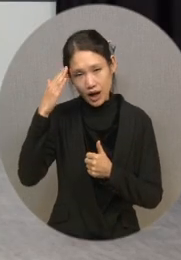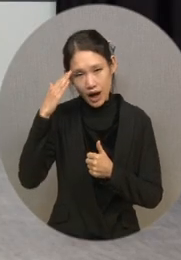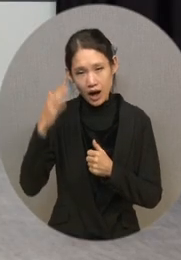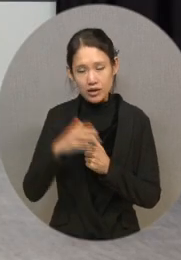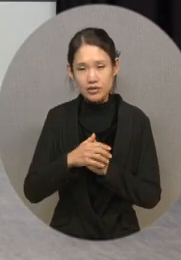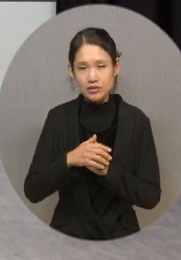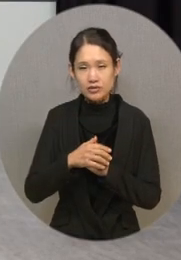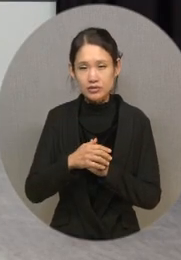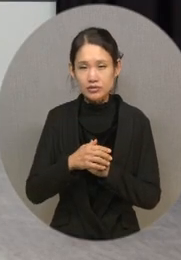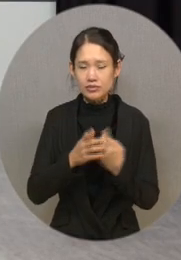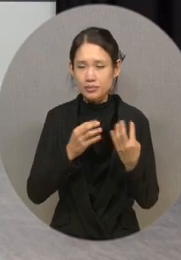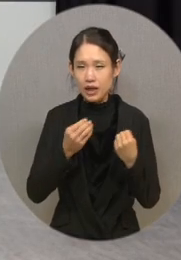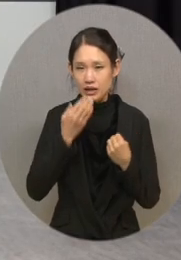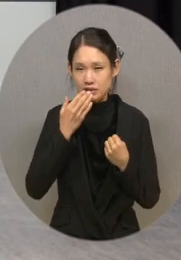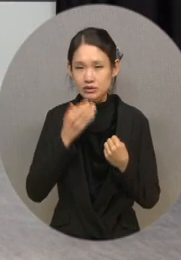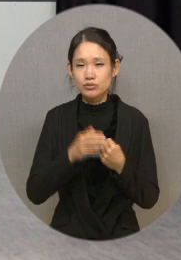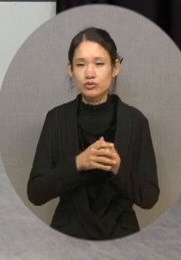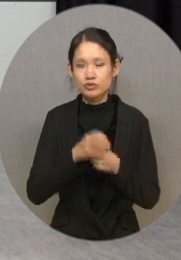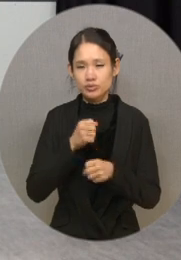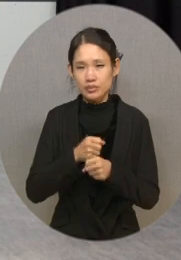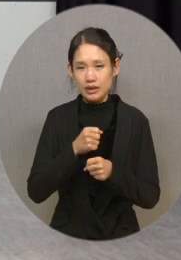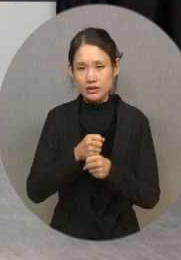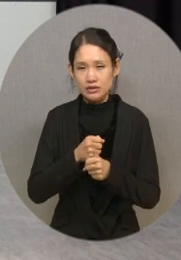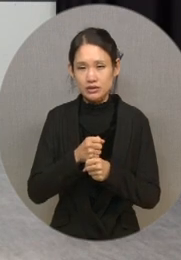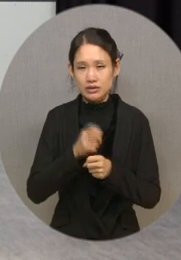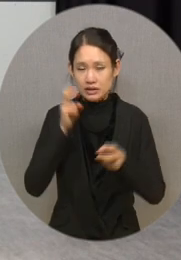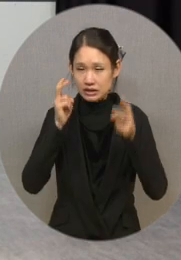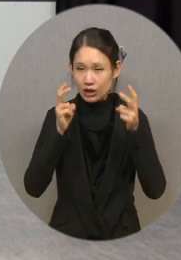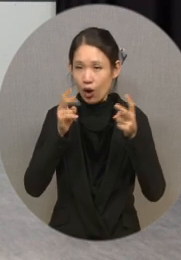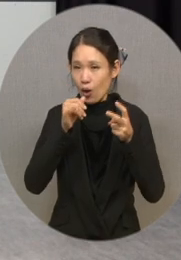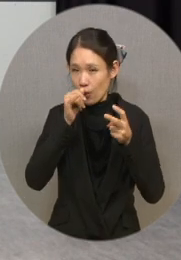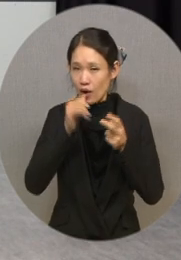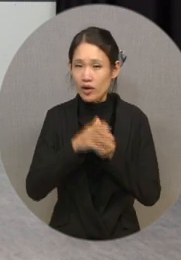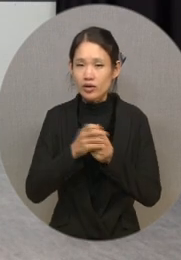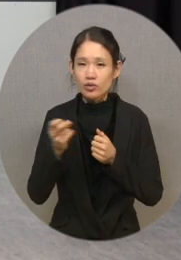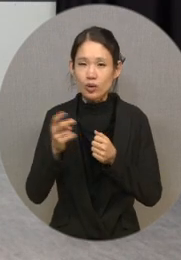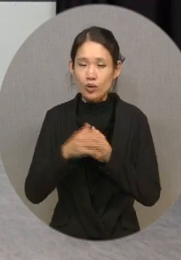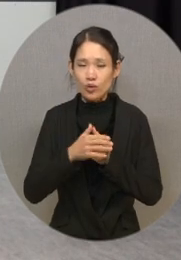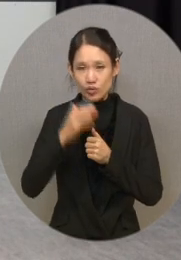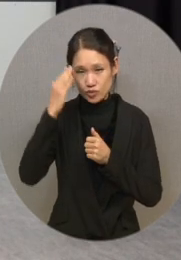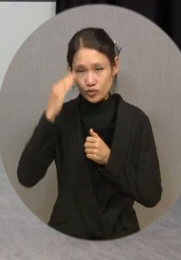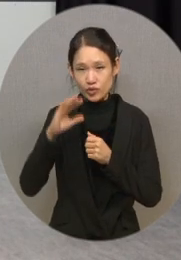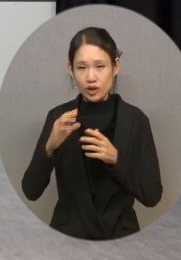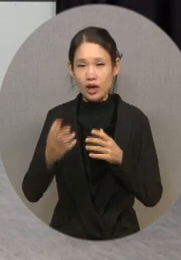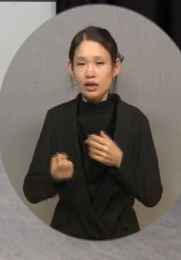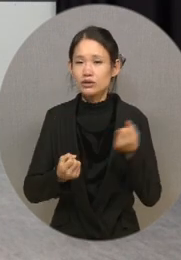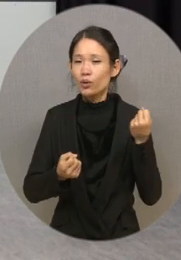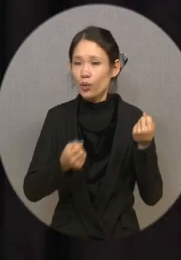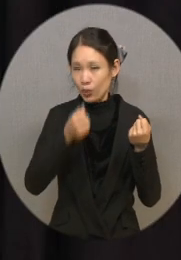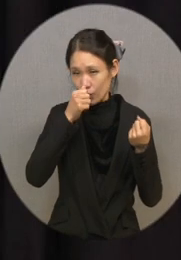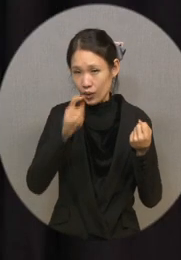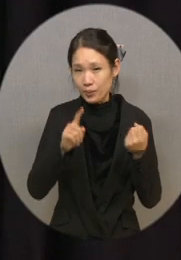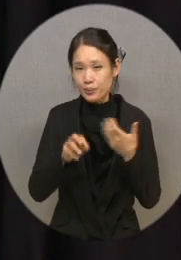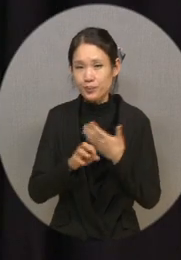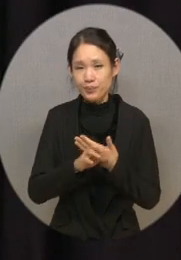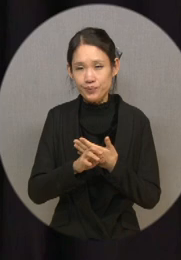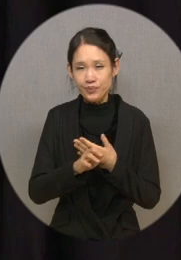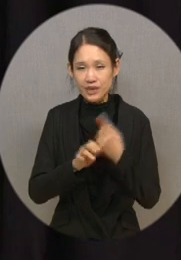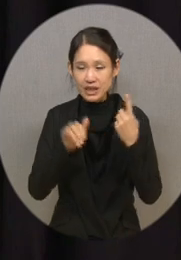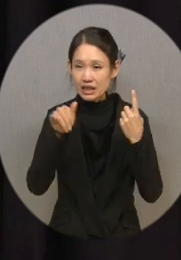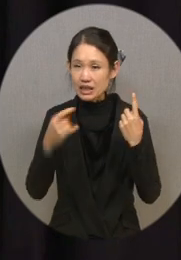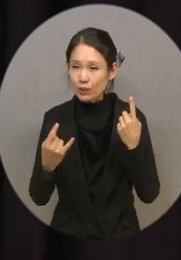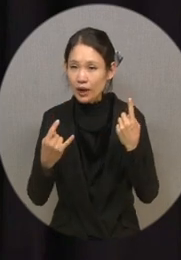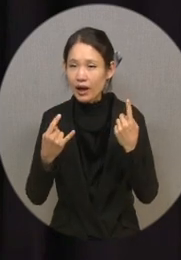기업들이 많은 그 식품을 생산하는 기업들이 있잖아요. 네. 더구나 우리나라가 갖고 있는 장점이 뭐냐면은 일회용 식품이